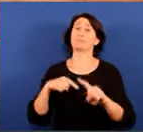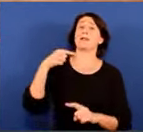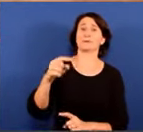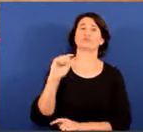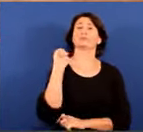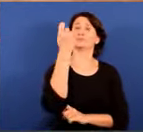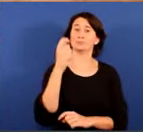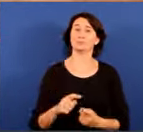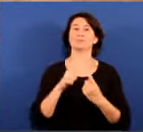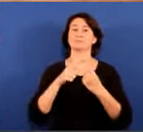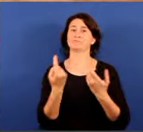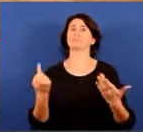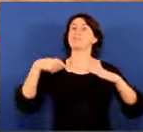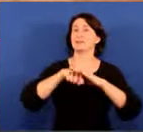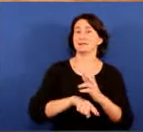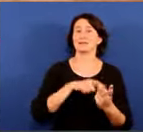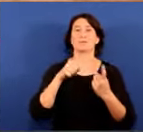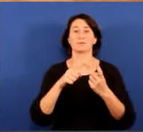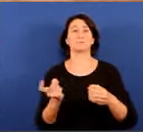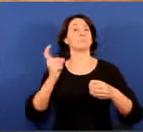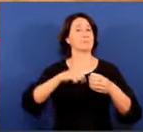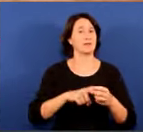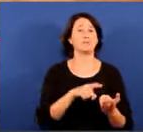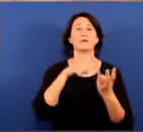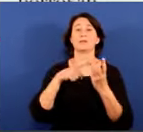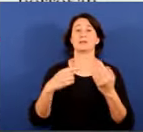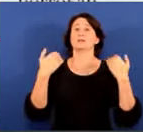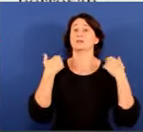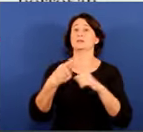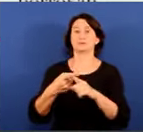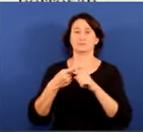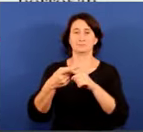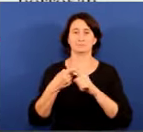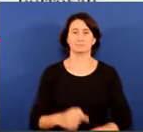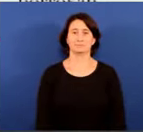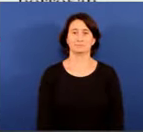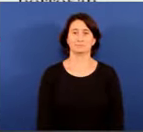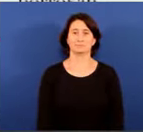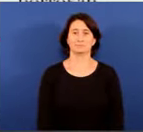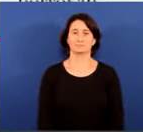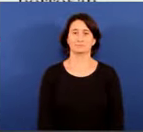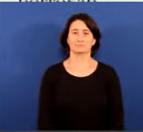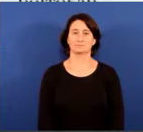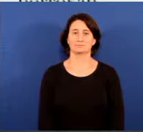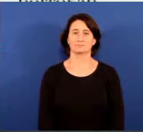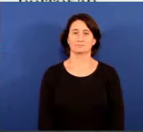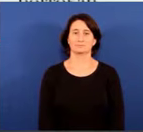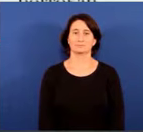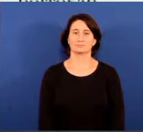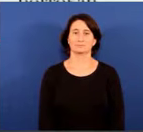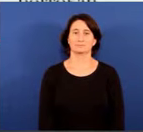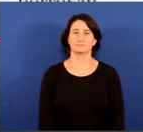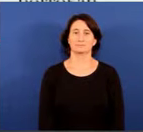Guztiok, emakumeek eta gizonek, enpresek, administrazioek eta oro har gizarteak itun bat egin behar dugu integrazioa, parte